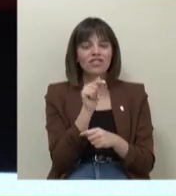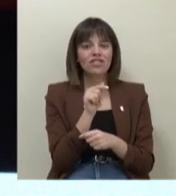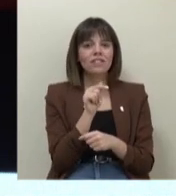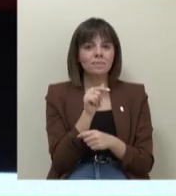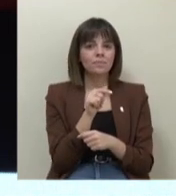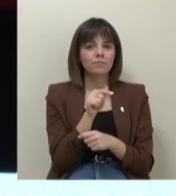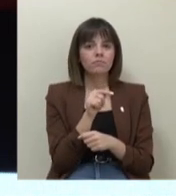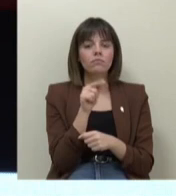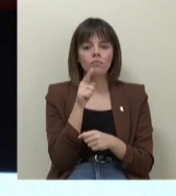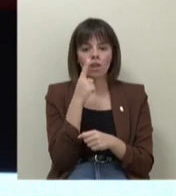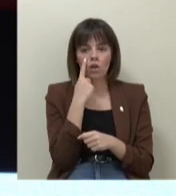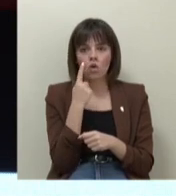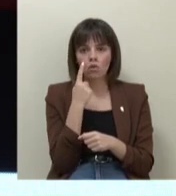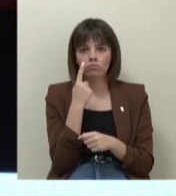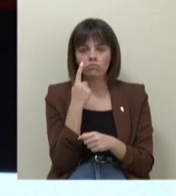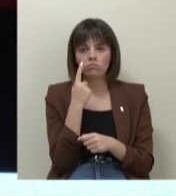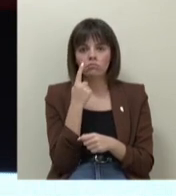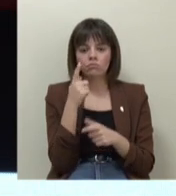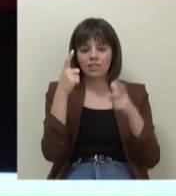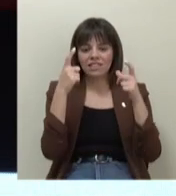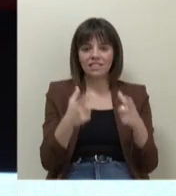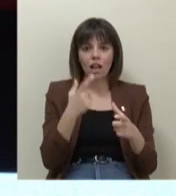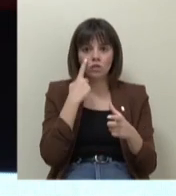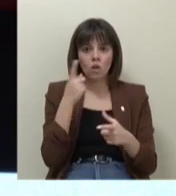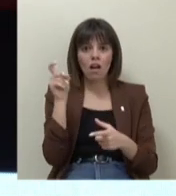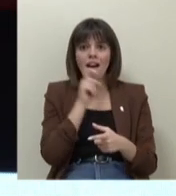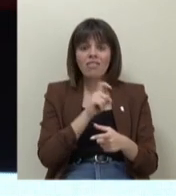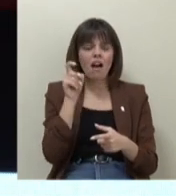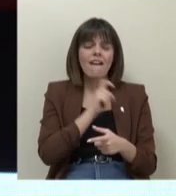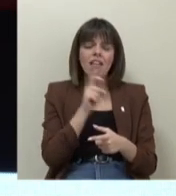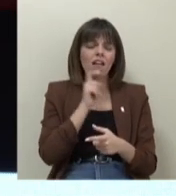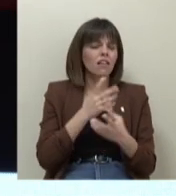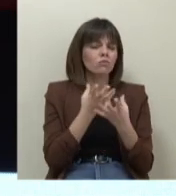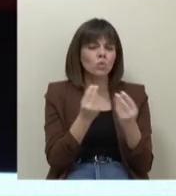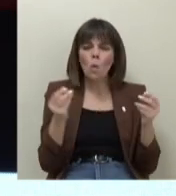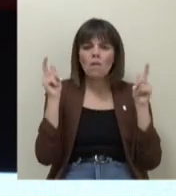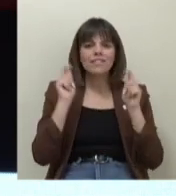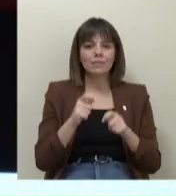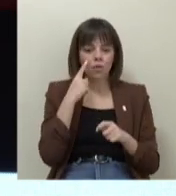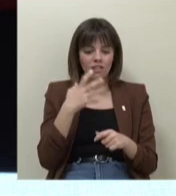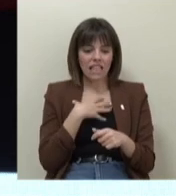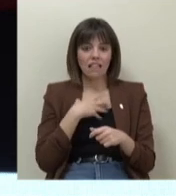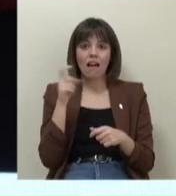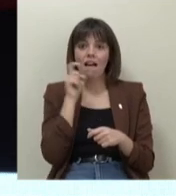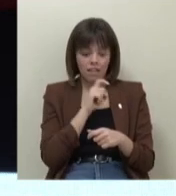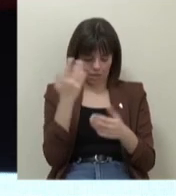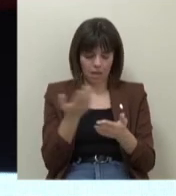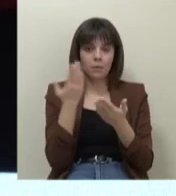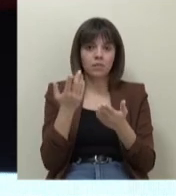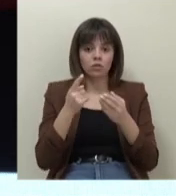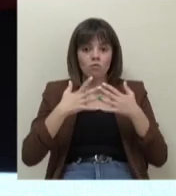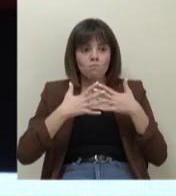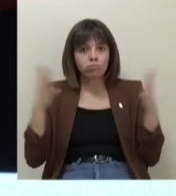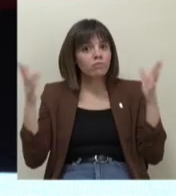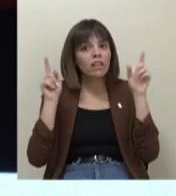O kadar kentlerimizde hata yapmışız ki, kendi hatamızı o kadar büyütmüşüz